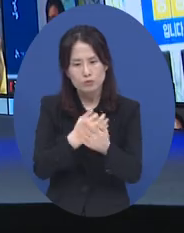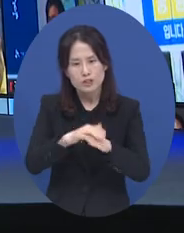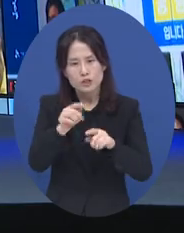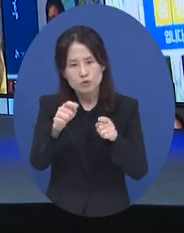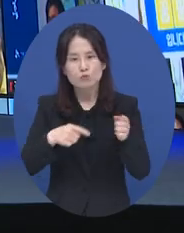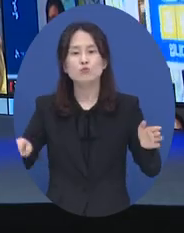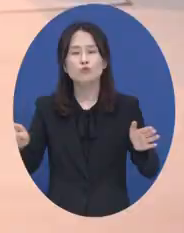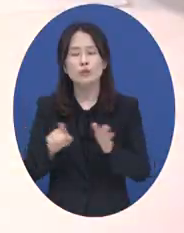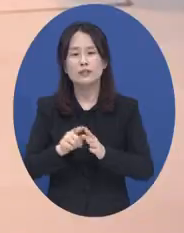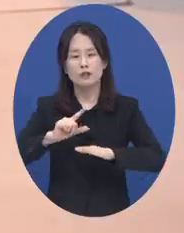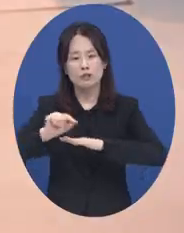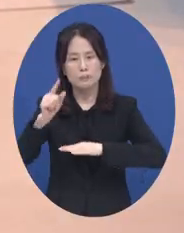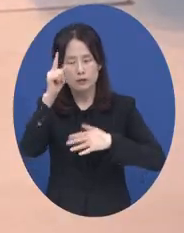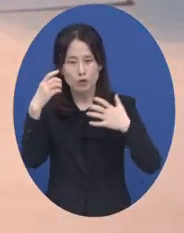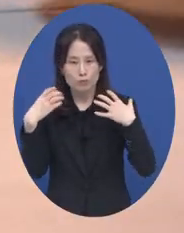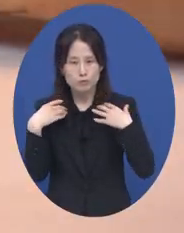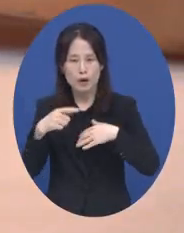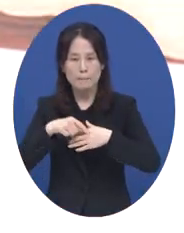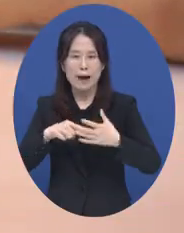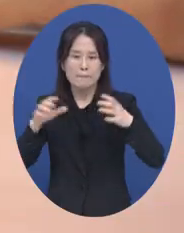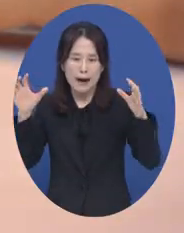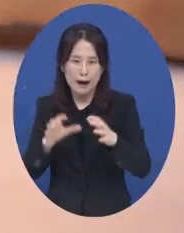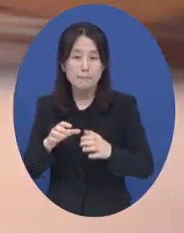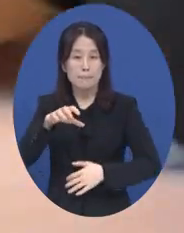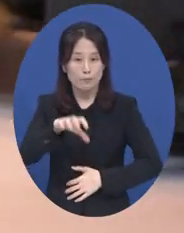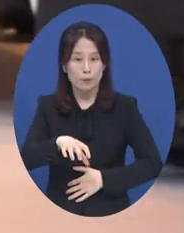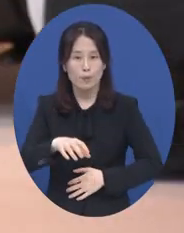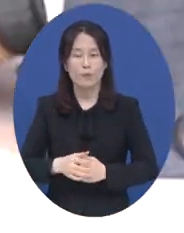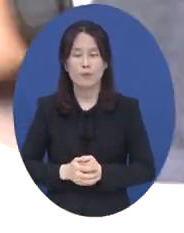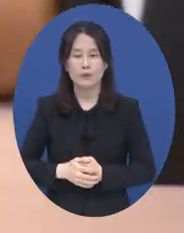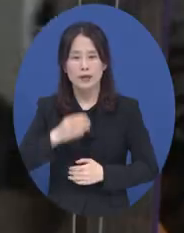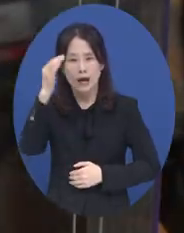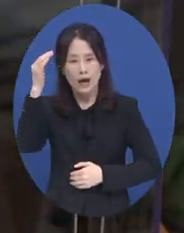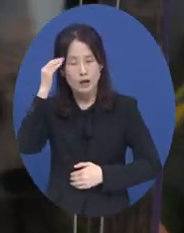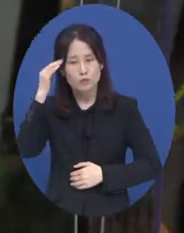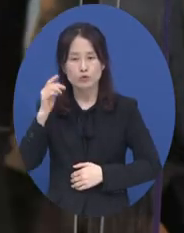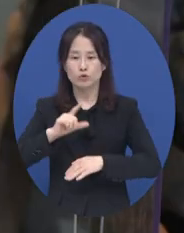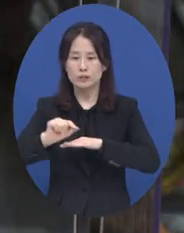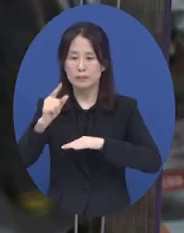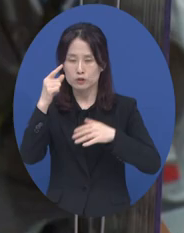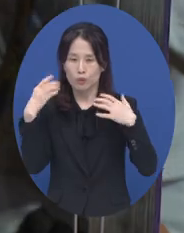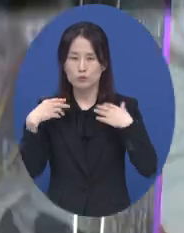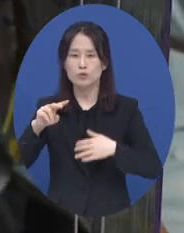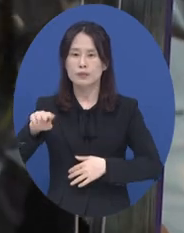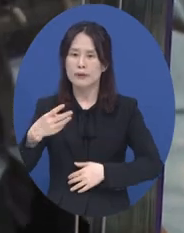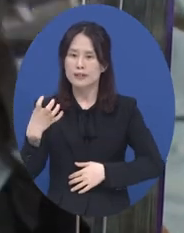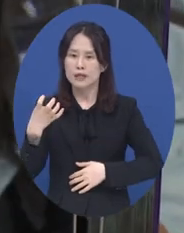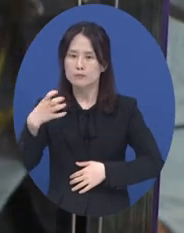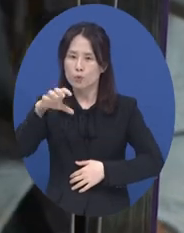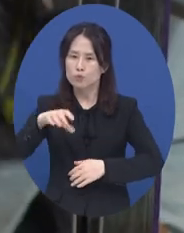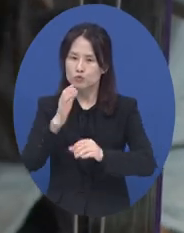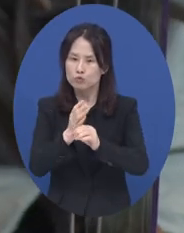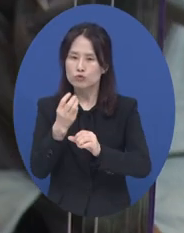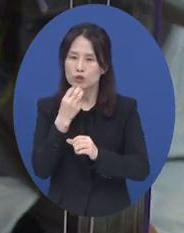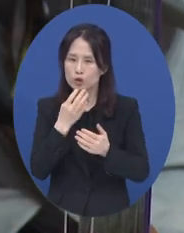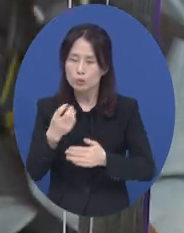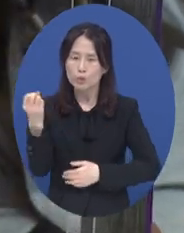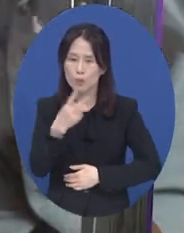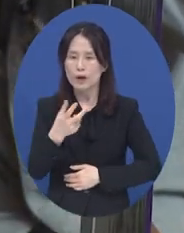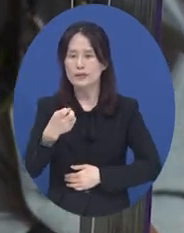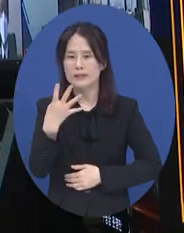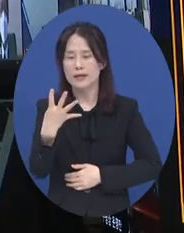위해 지방정부가 마음을 모으는 자리로 우리나라 지방정부 총 240여 곳중 경기도를 비롯한